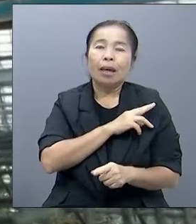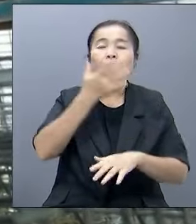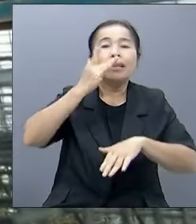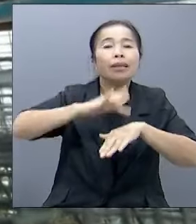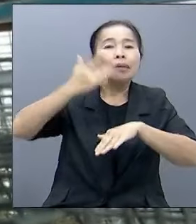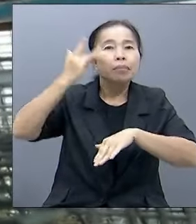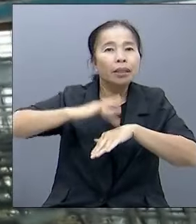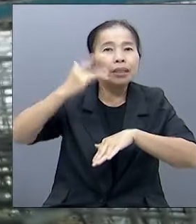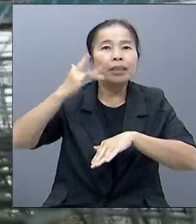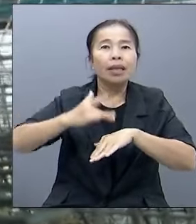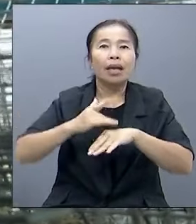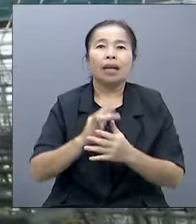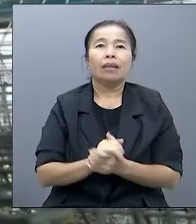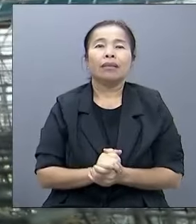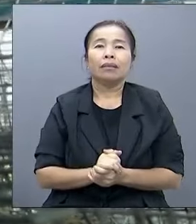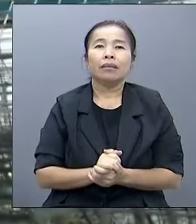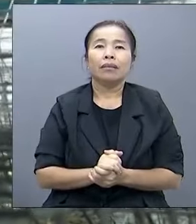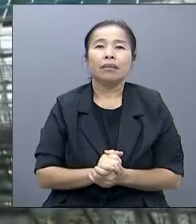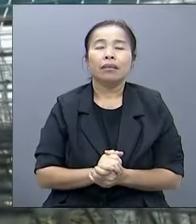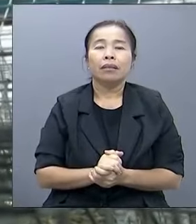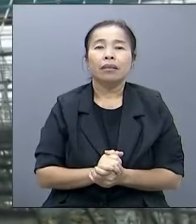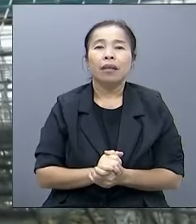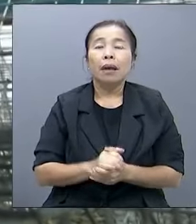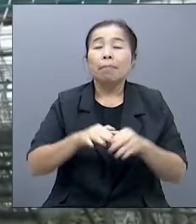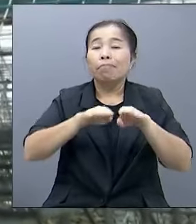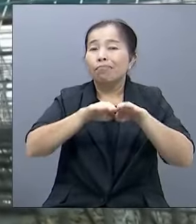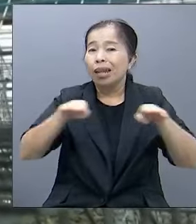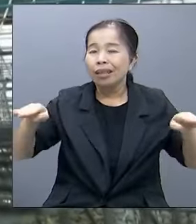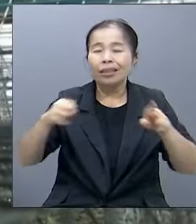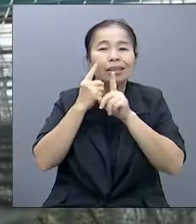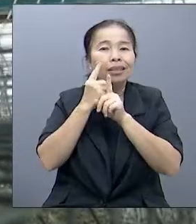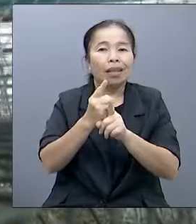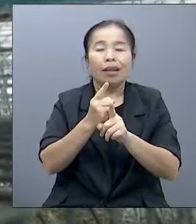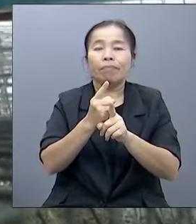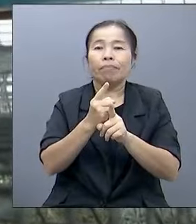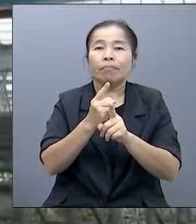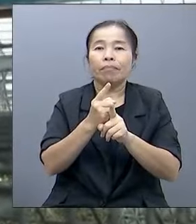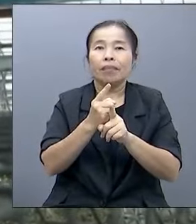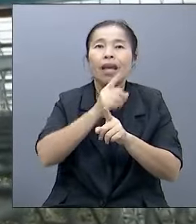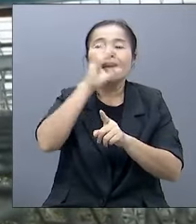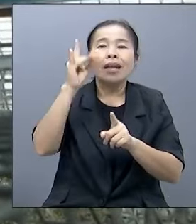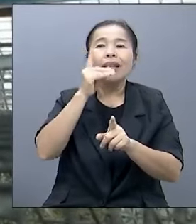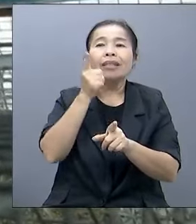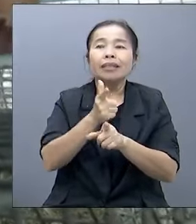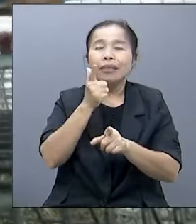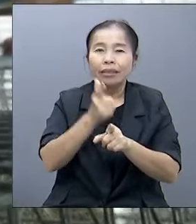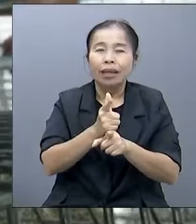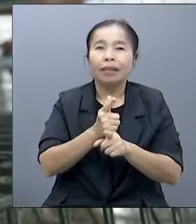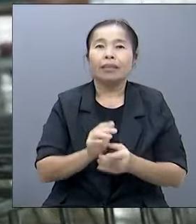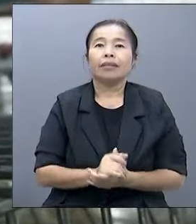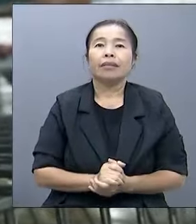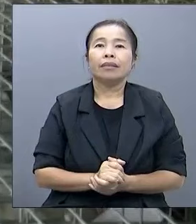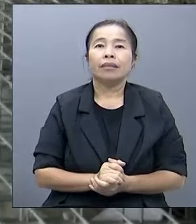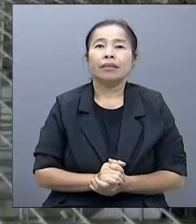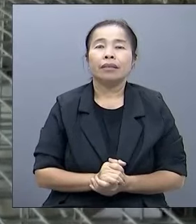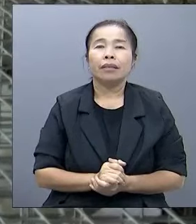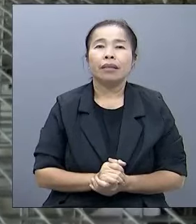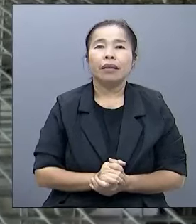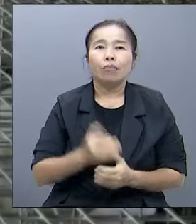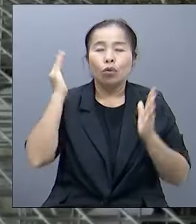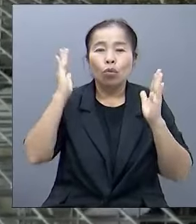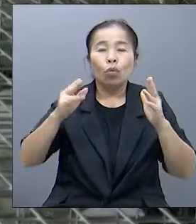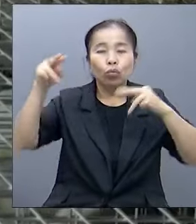ำชัดเจนแล้วก็มาตรฐานเรามีนะครับตรงนี้ทั้งการเลี้ยงทั้งห้องชำแหละทั้ง